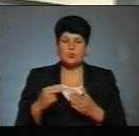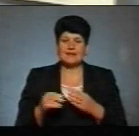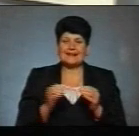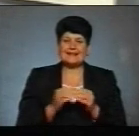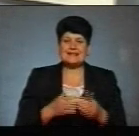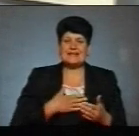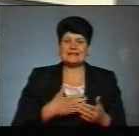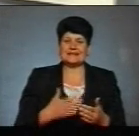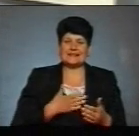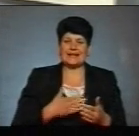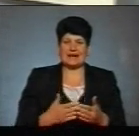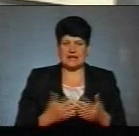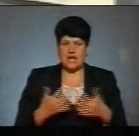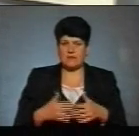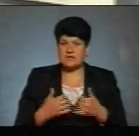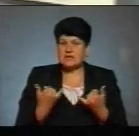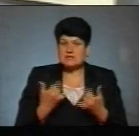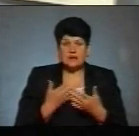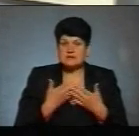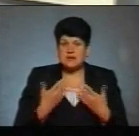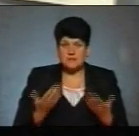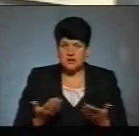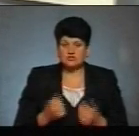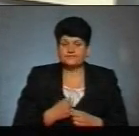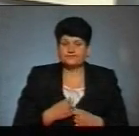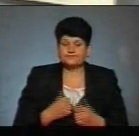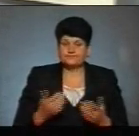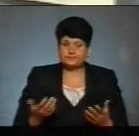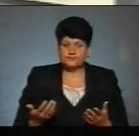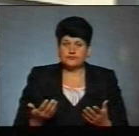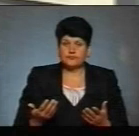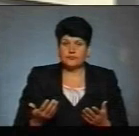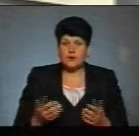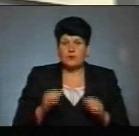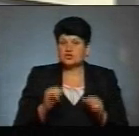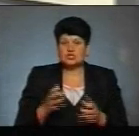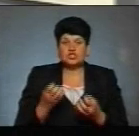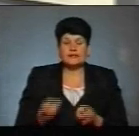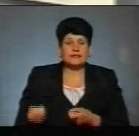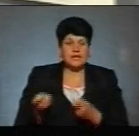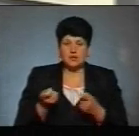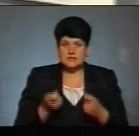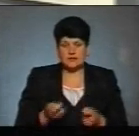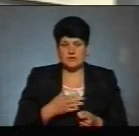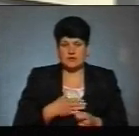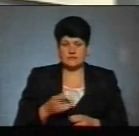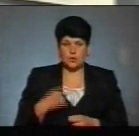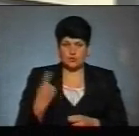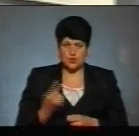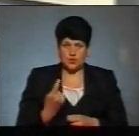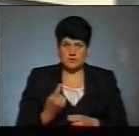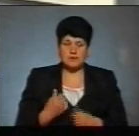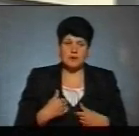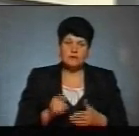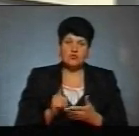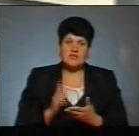дихальних апаратів, але його, на превеликий жаль, зараз немає, тому що воно ще не доставлено до нас в Тернопільську область. І ми